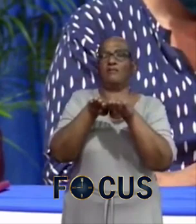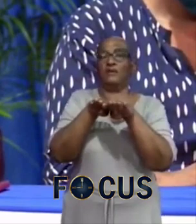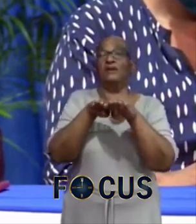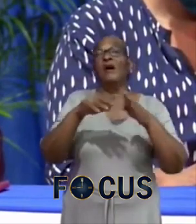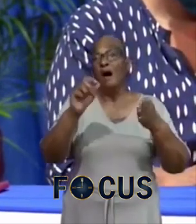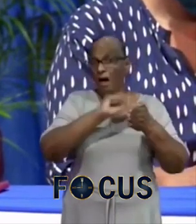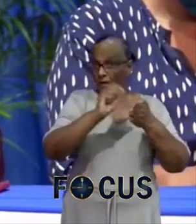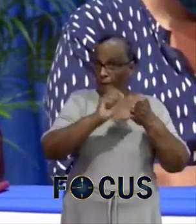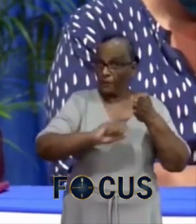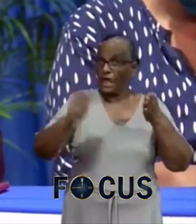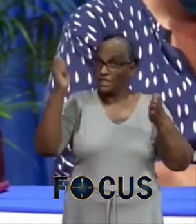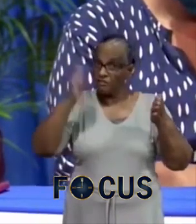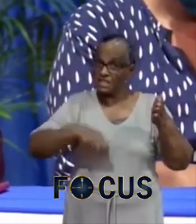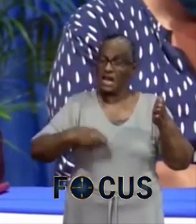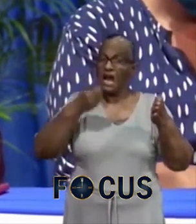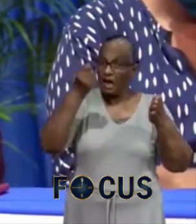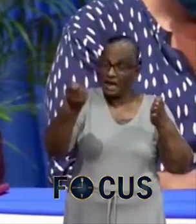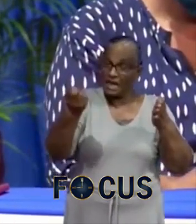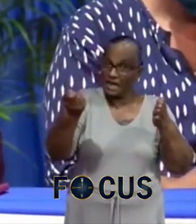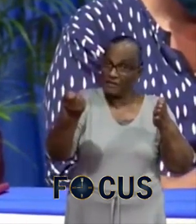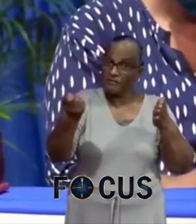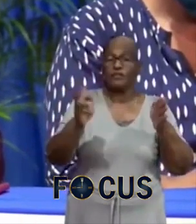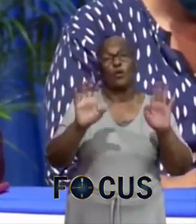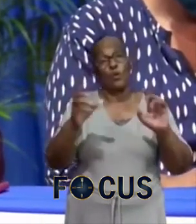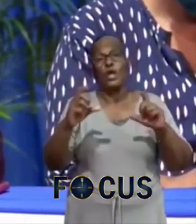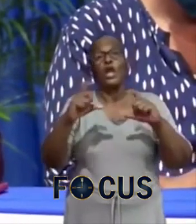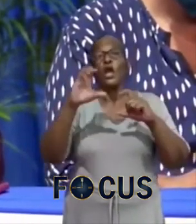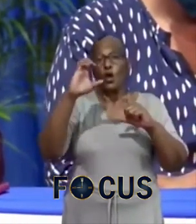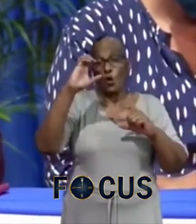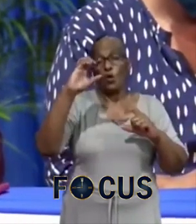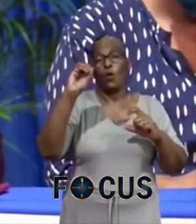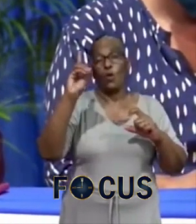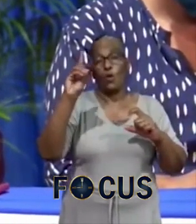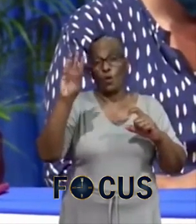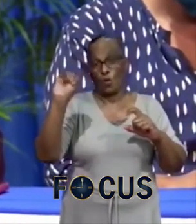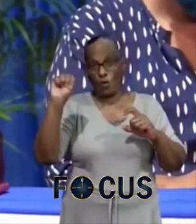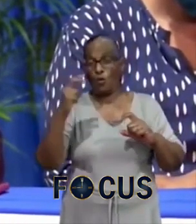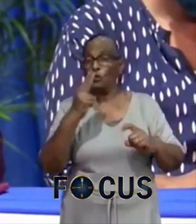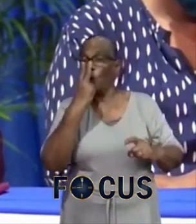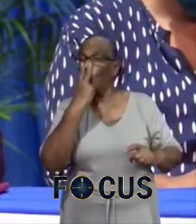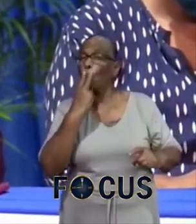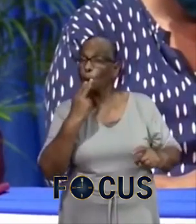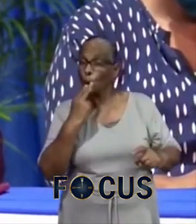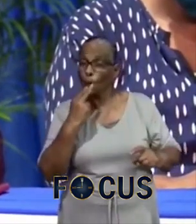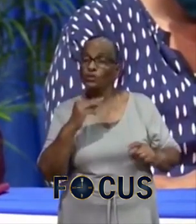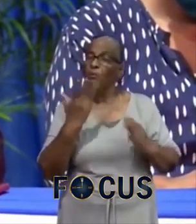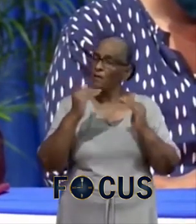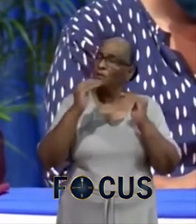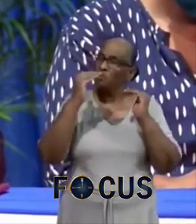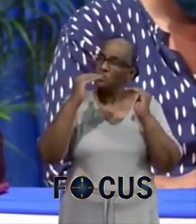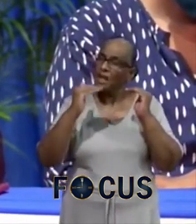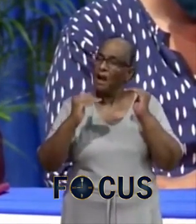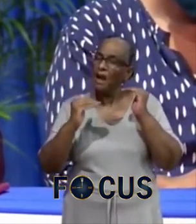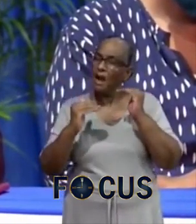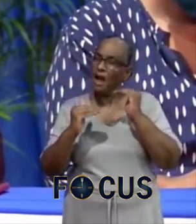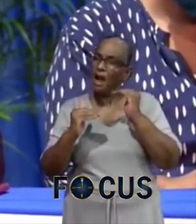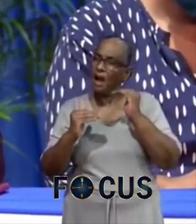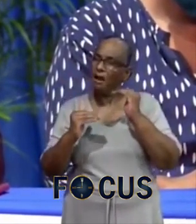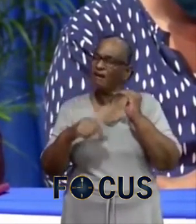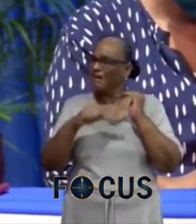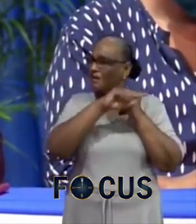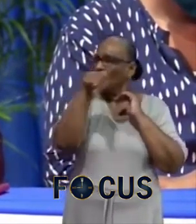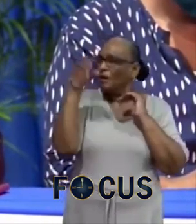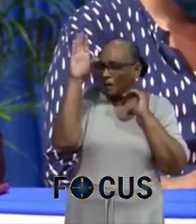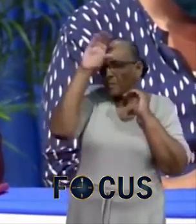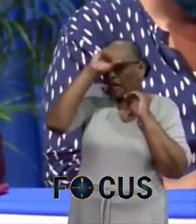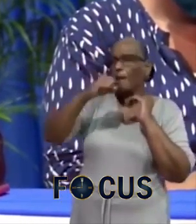rapportage van welke diensten in deze code rood nu nog doorgaan, welke op een lager pitje geplaatst zullen worden. Want u snapt, we hebben het ook